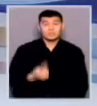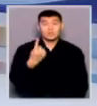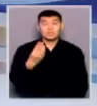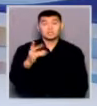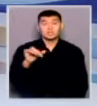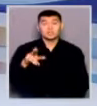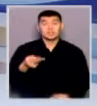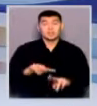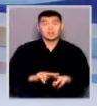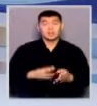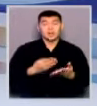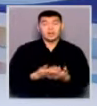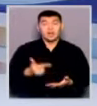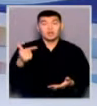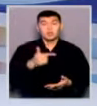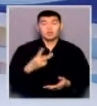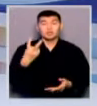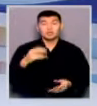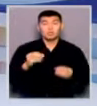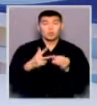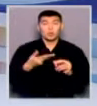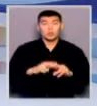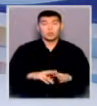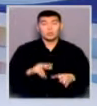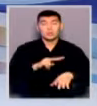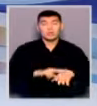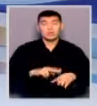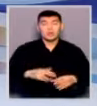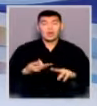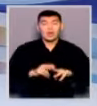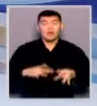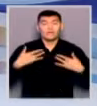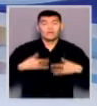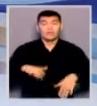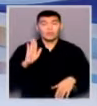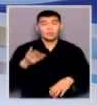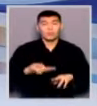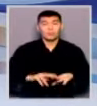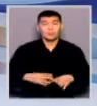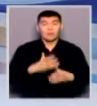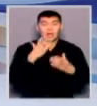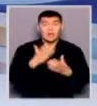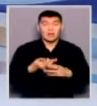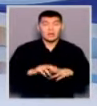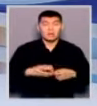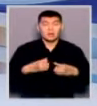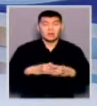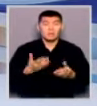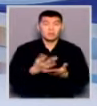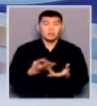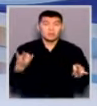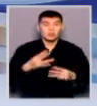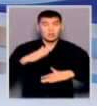Бірінші шілдеге дейін өңірдегі 214 мемлекеттік қызметші қысқартылады. Есесіне үнемделген қаражат неғұрлым пайдасы бар